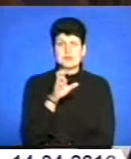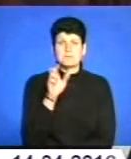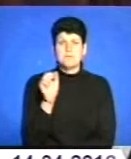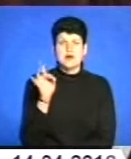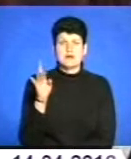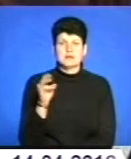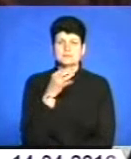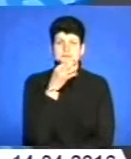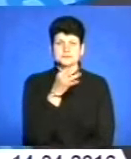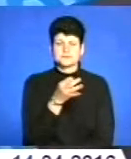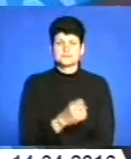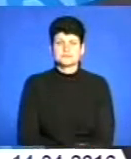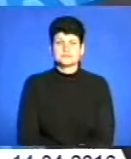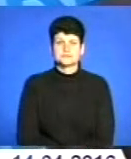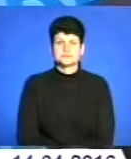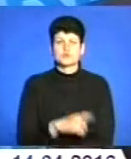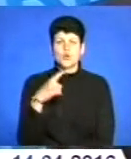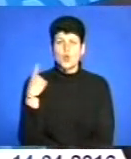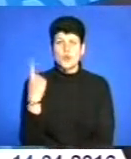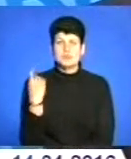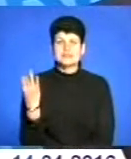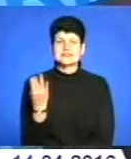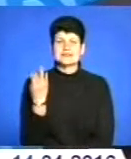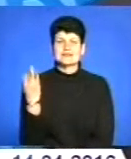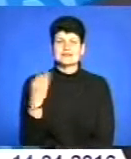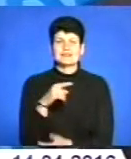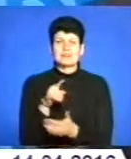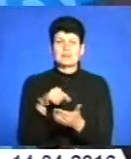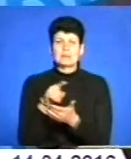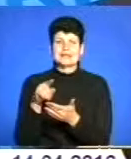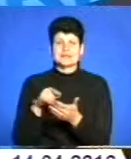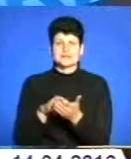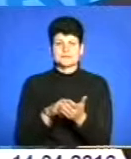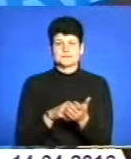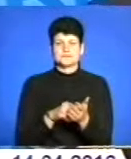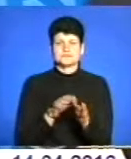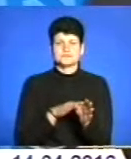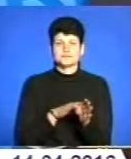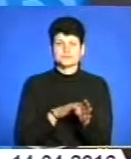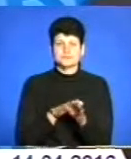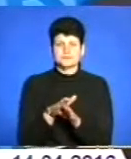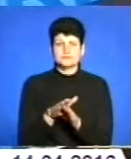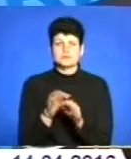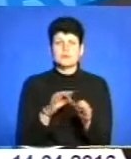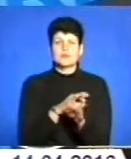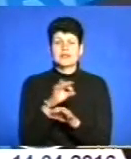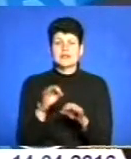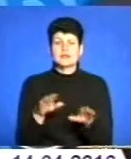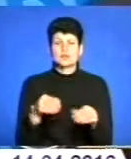Барна зазначив. Область зацікавлена в питаннях реалізації проєктів, які дадуть можливість